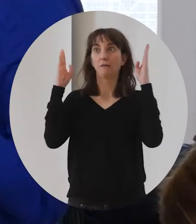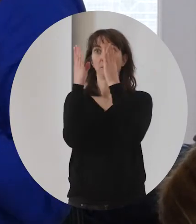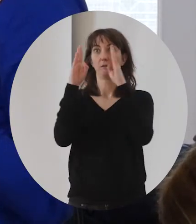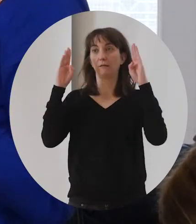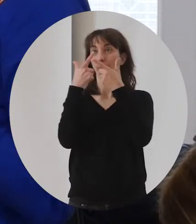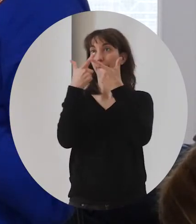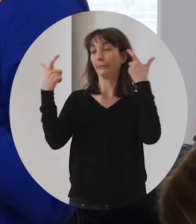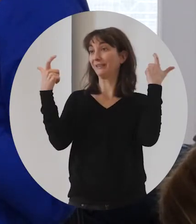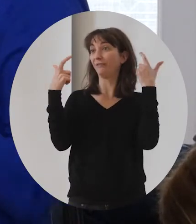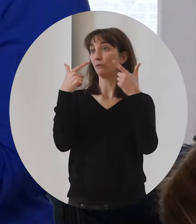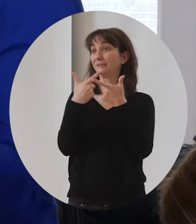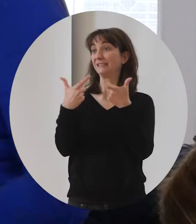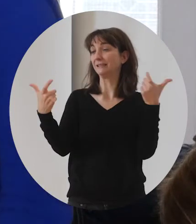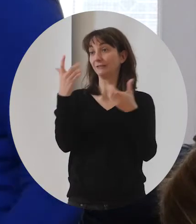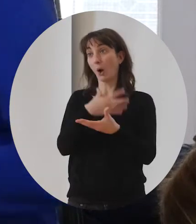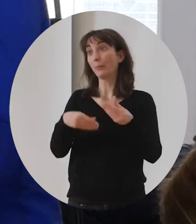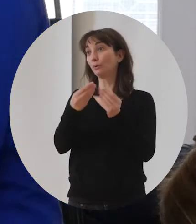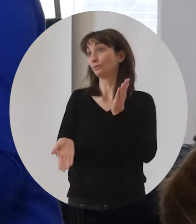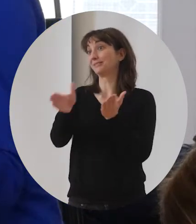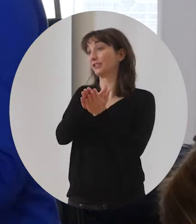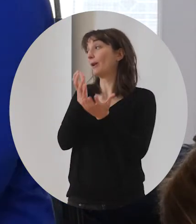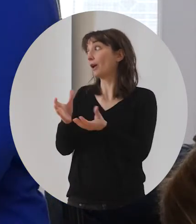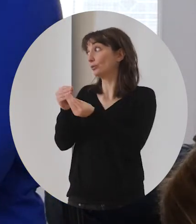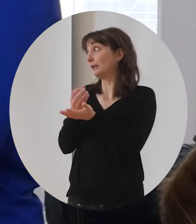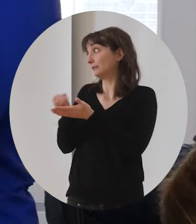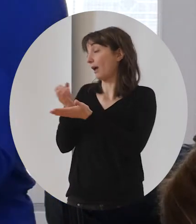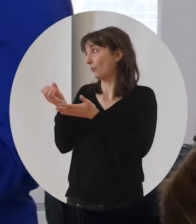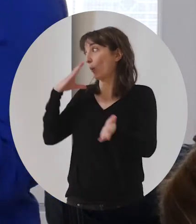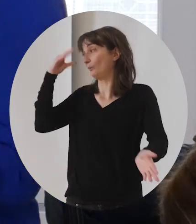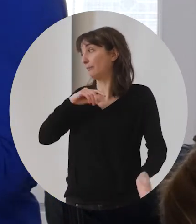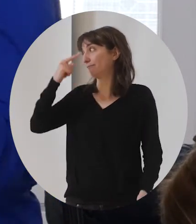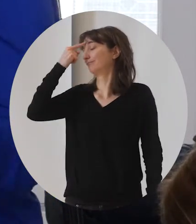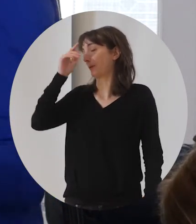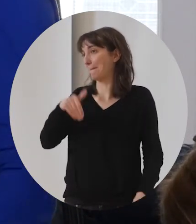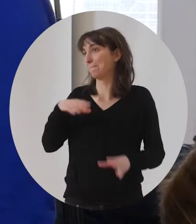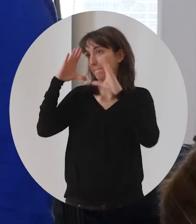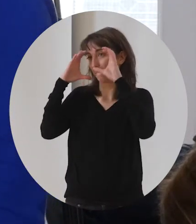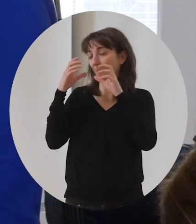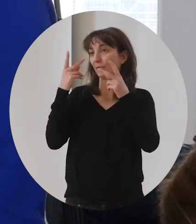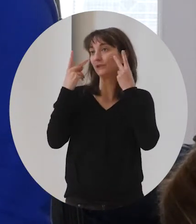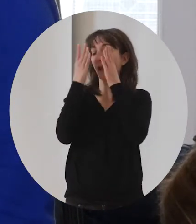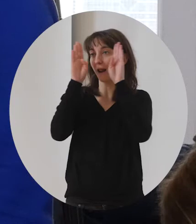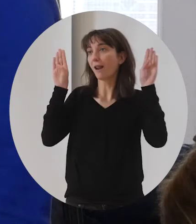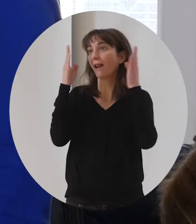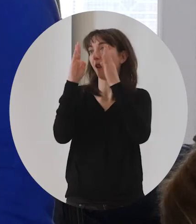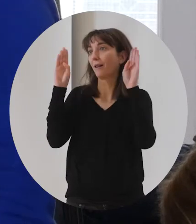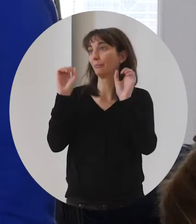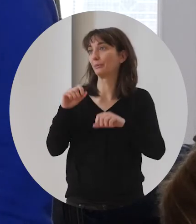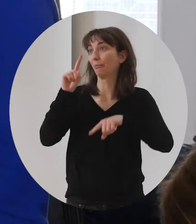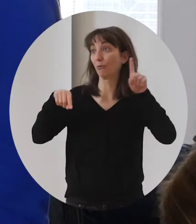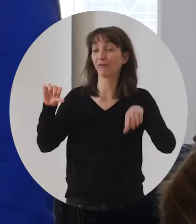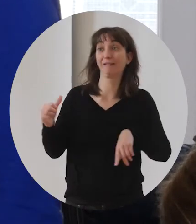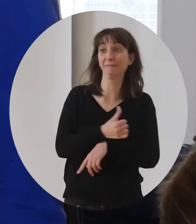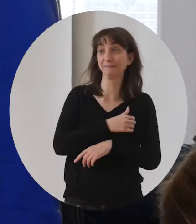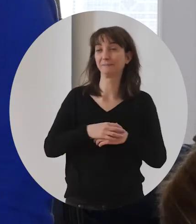le tableau. Bien sûr, voilà. Bien sûr. Et je voulais rajouter ça pour ne pas l'oublier. Voilà, les données et vous remercier